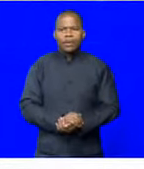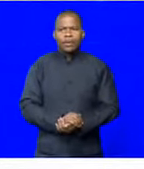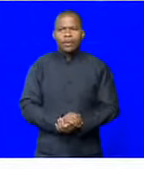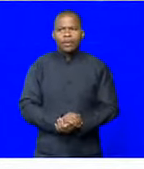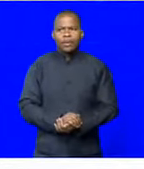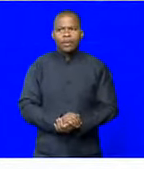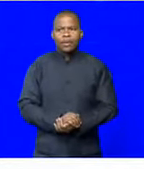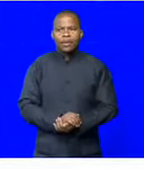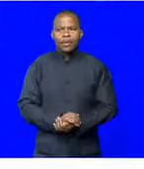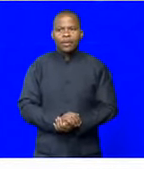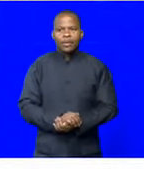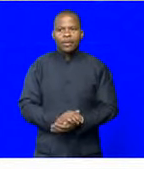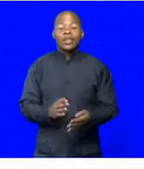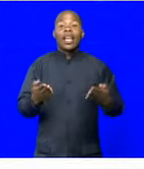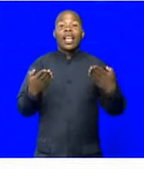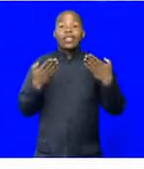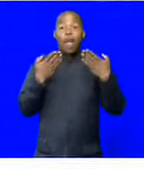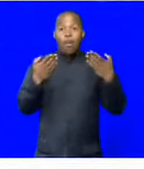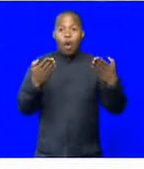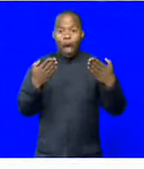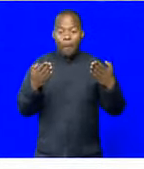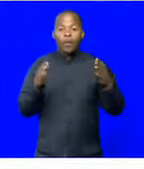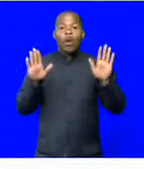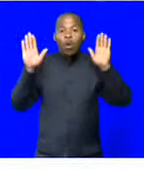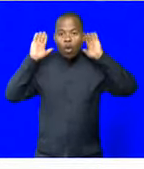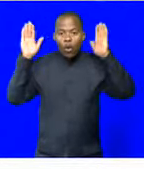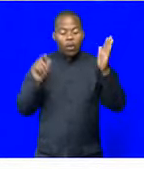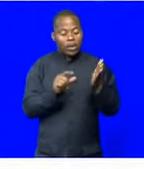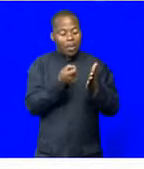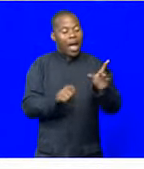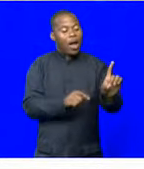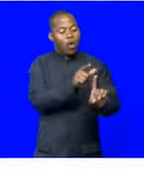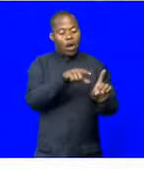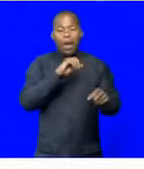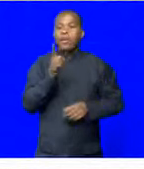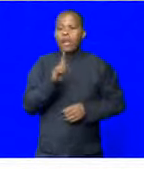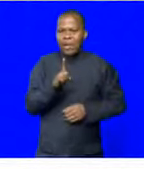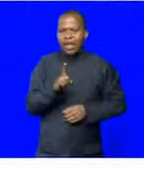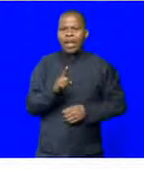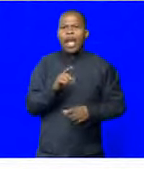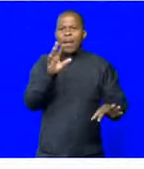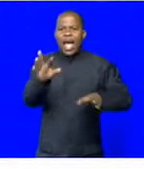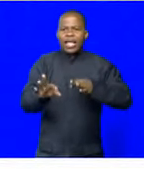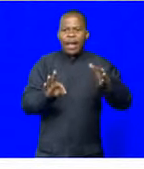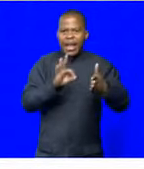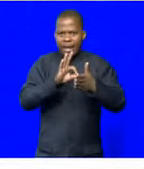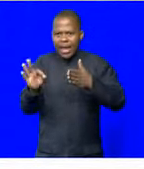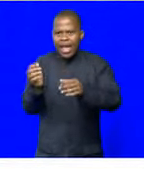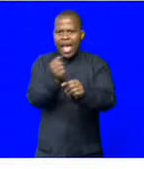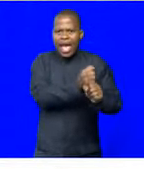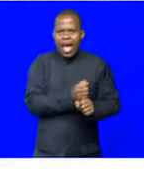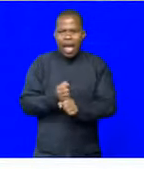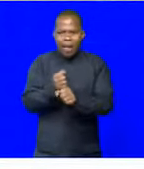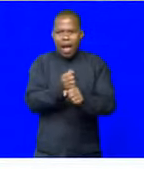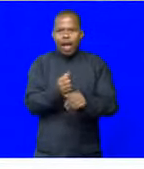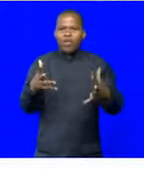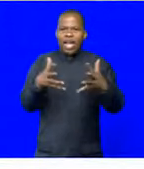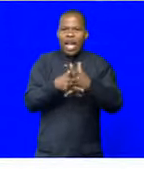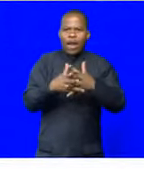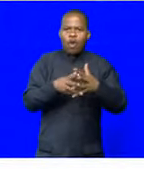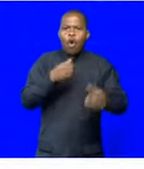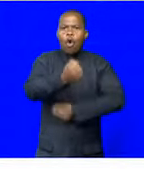Asibonga kakhulu ke lapha kuye Linda Dlamini elibeka sethulela ke umbiko ngaye uke umhlangano kwephetha umnyaka wenhlangano lengamele ibhola lapha ke sifunzeni